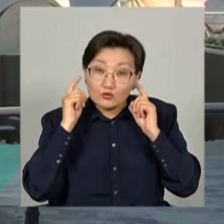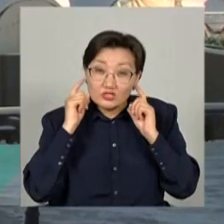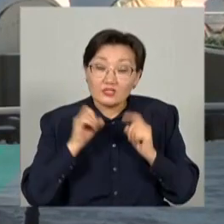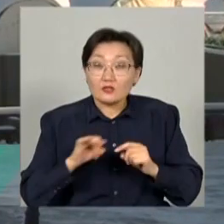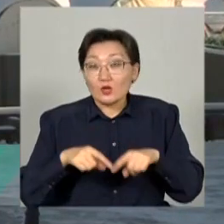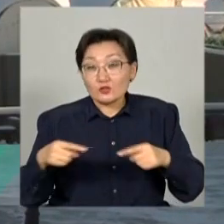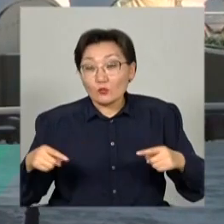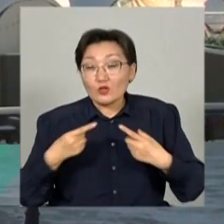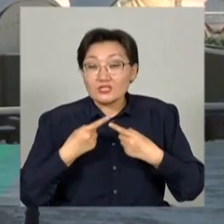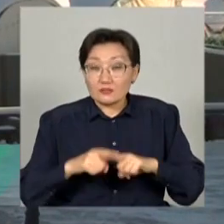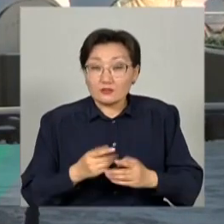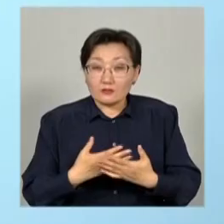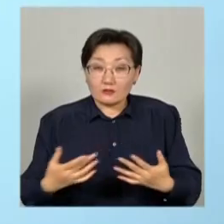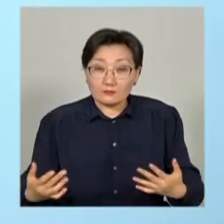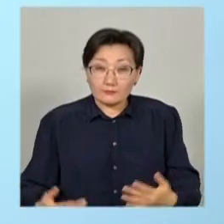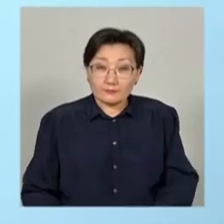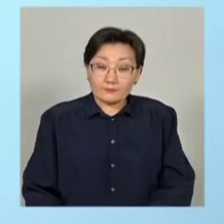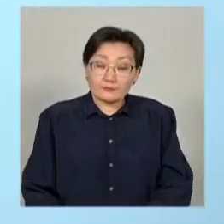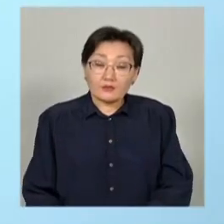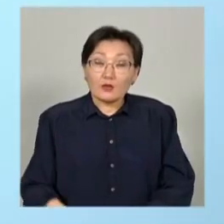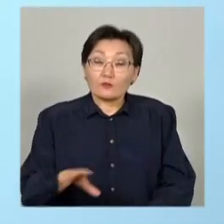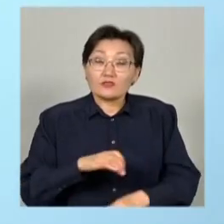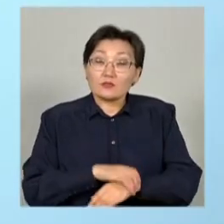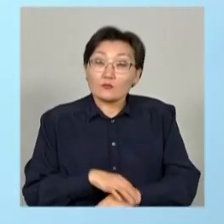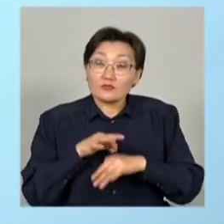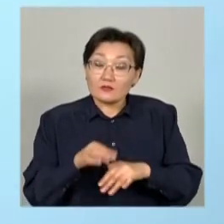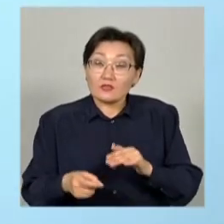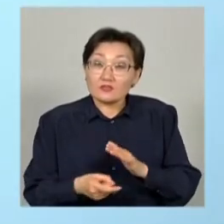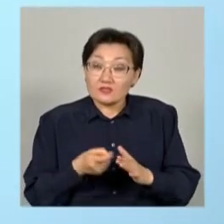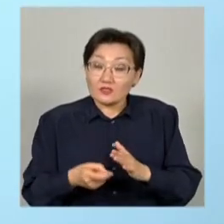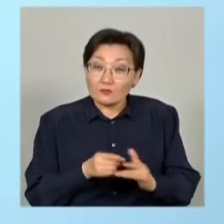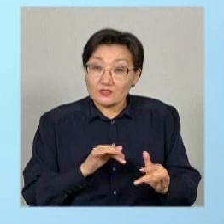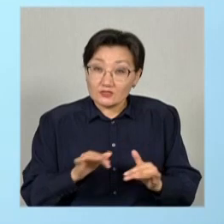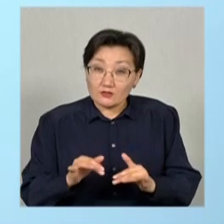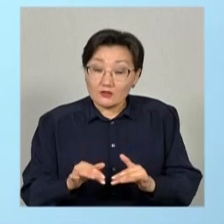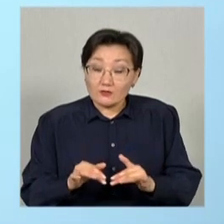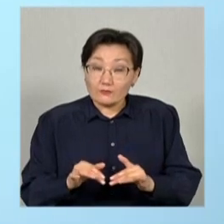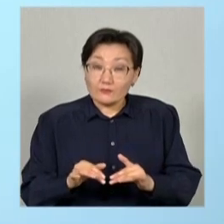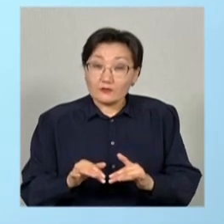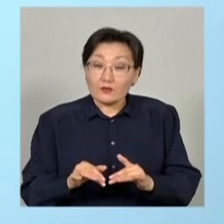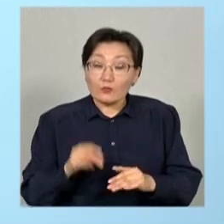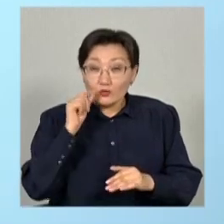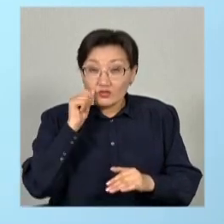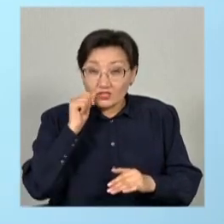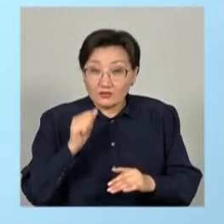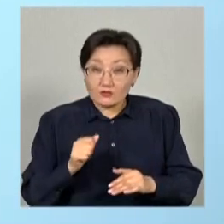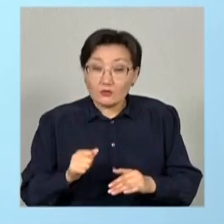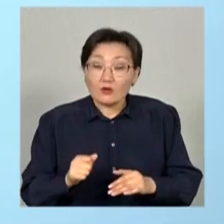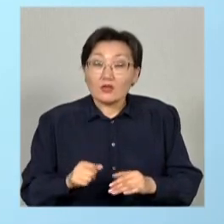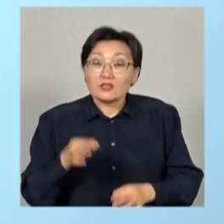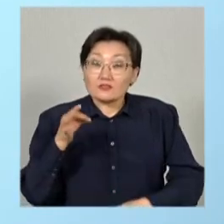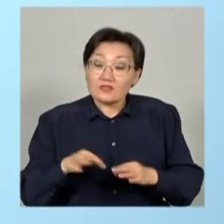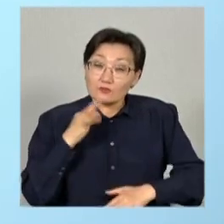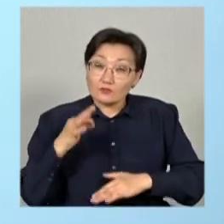и другой техники. По всем фактам проводится досудебное расследование. Мужчине грозит